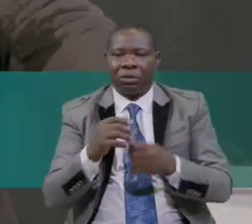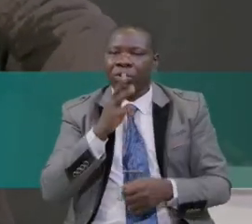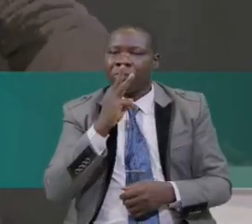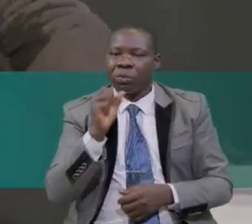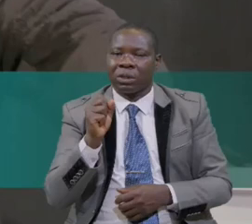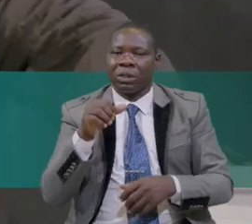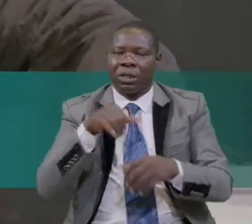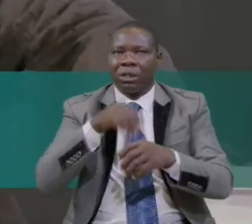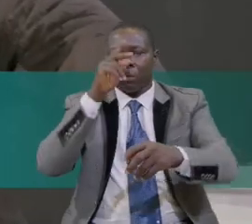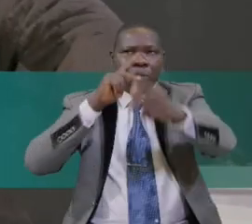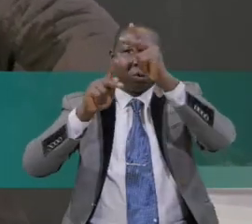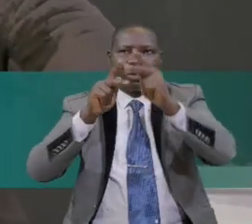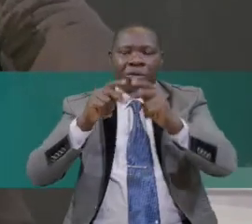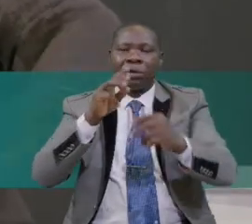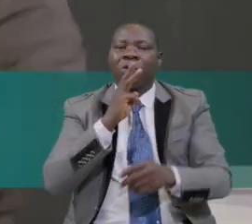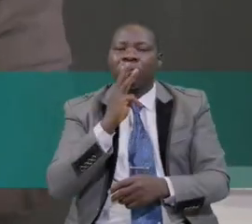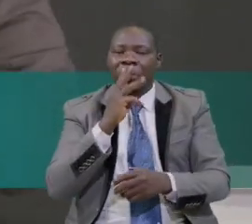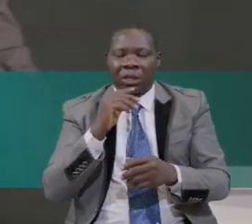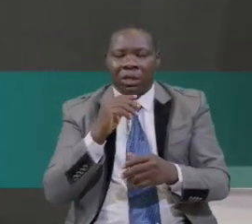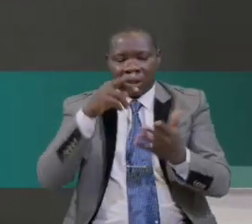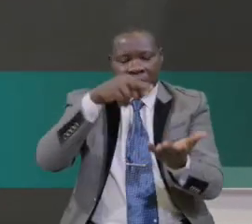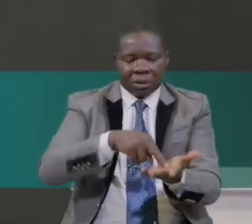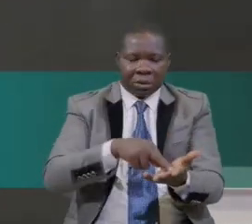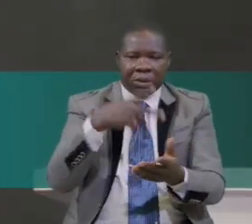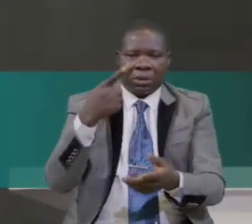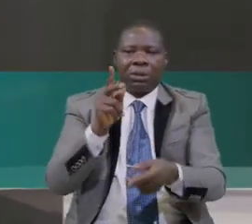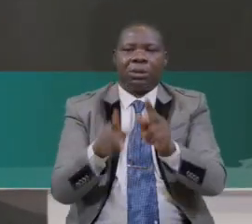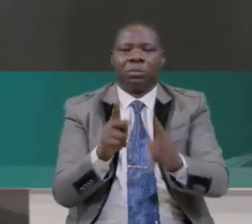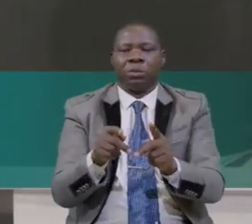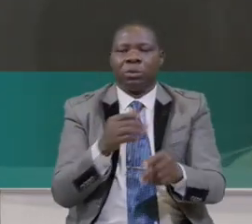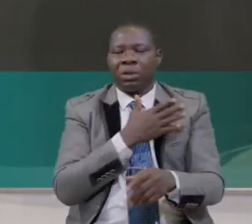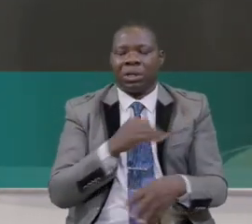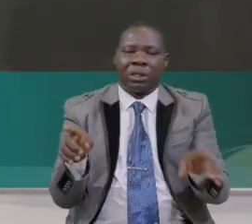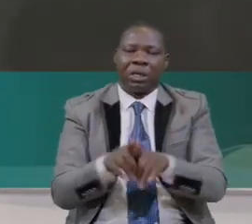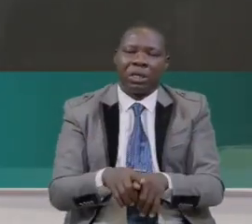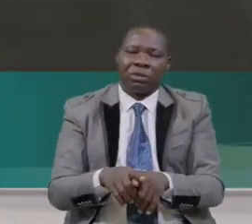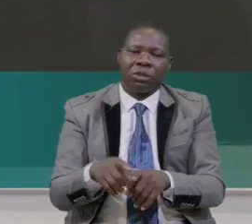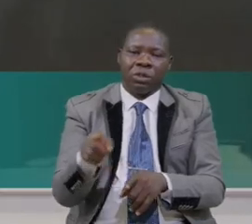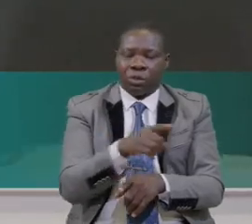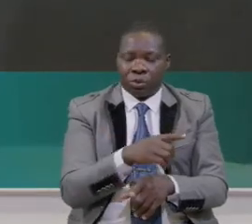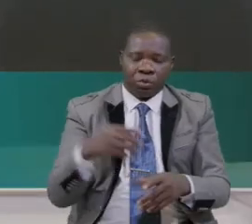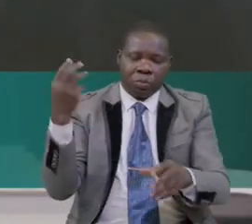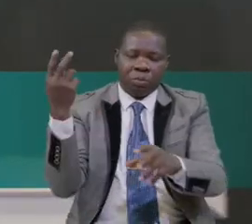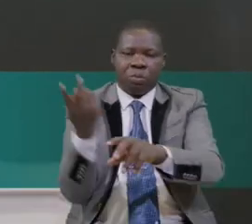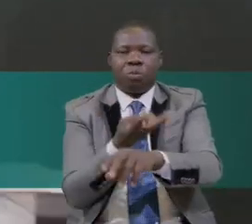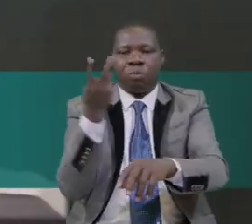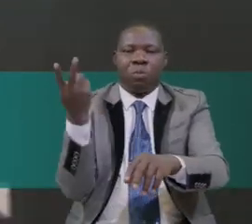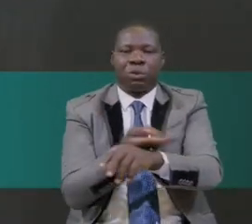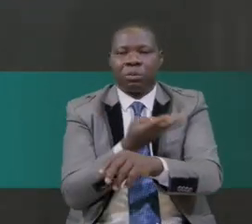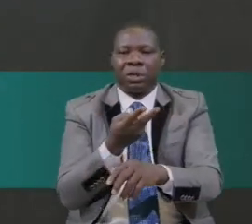la prophétie. L'eau représente le peuple. Et quand vous multipliez